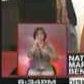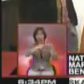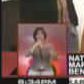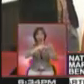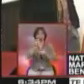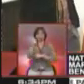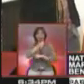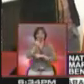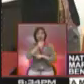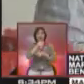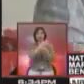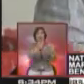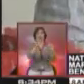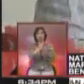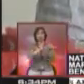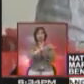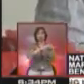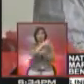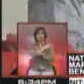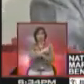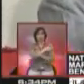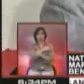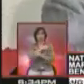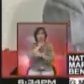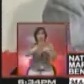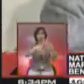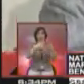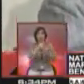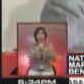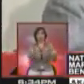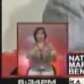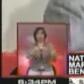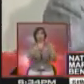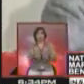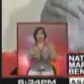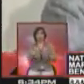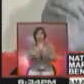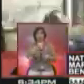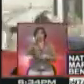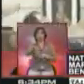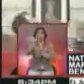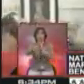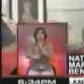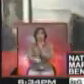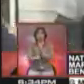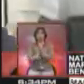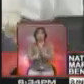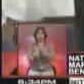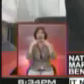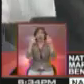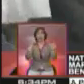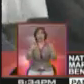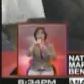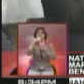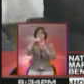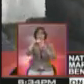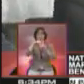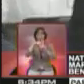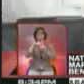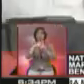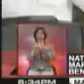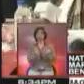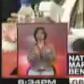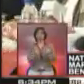libreng gamot at paospital. At sa kanilang pagpanaw, sa libingan ng mga bayani sila mahihimlay. Giit ni De Leon, kahit naiintriga